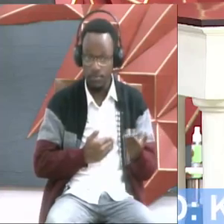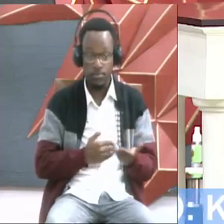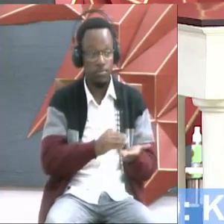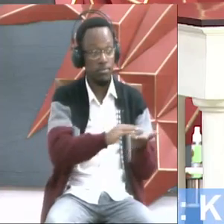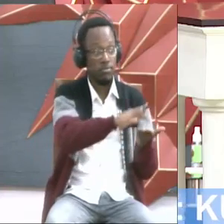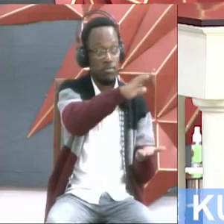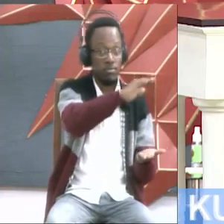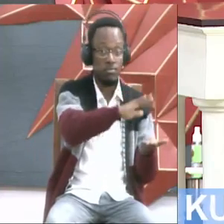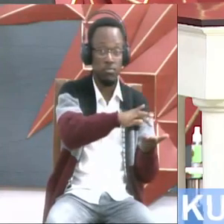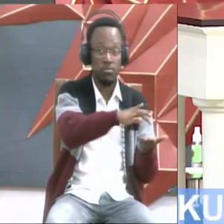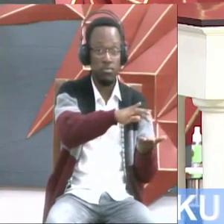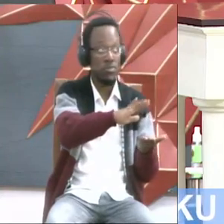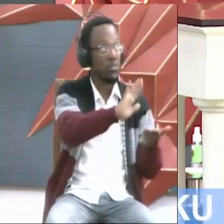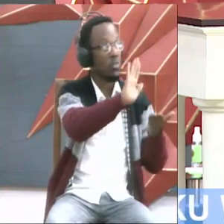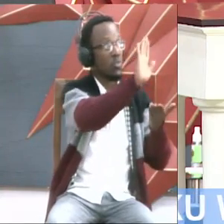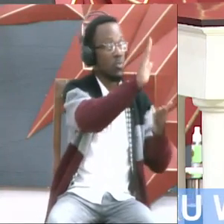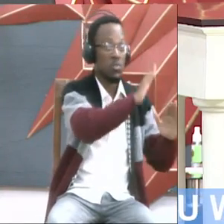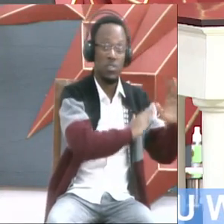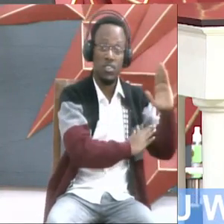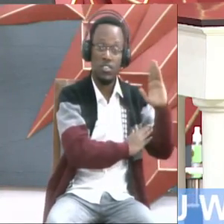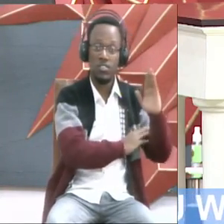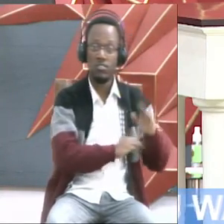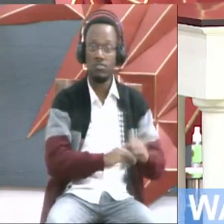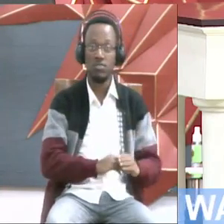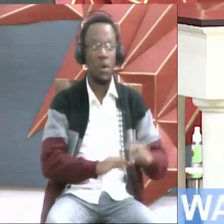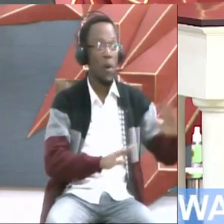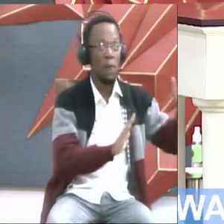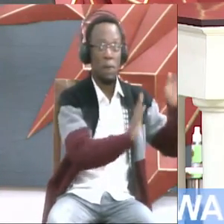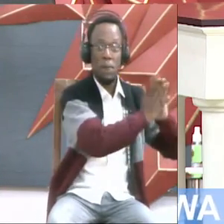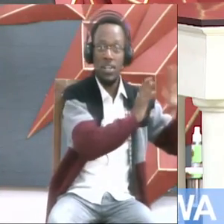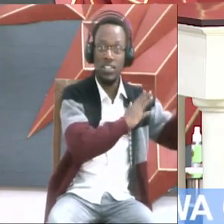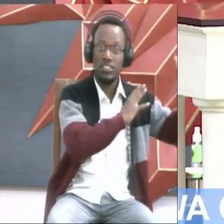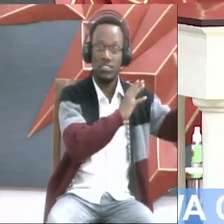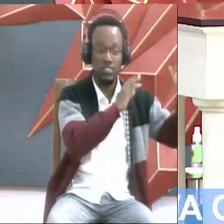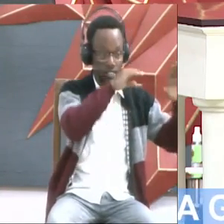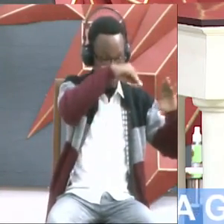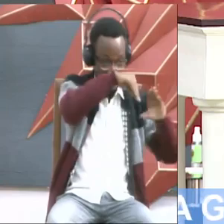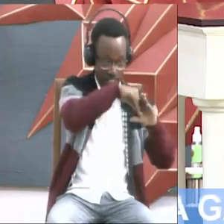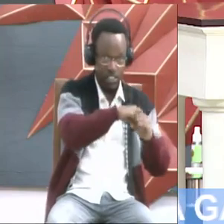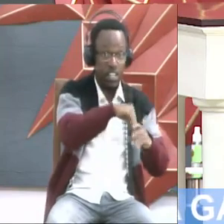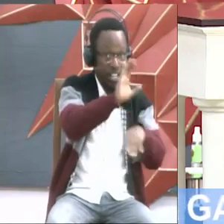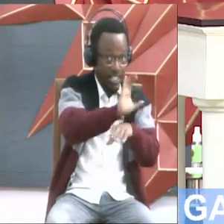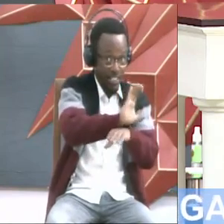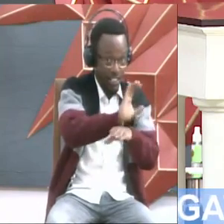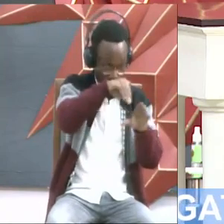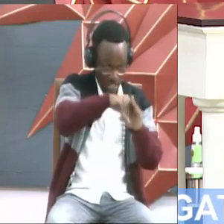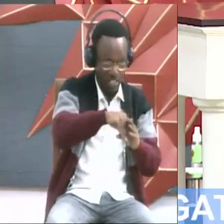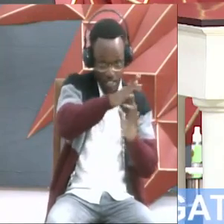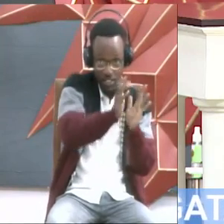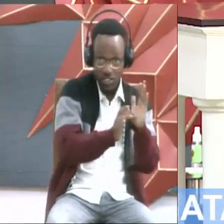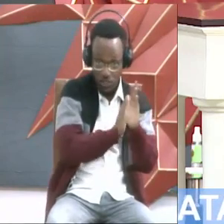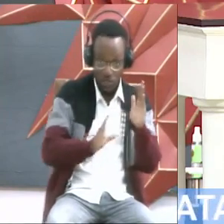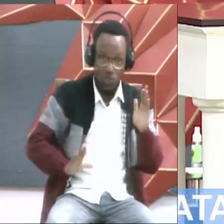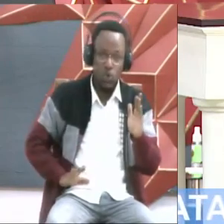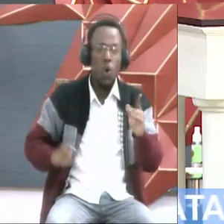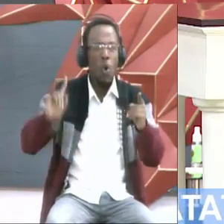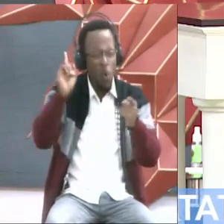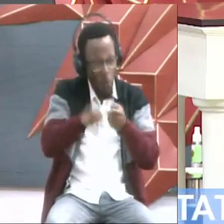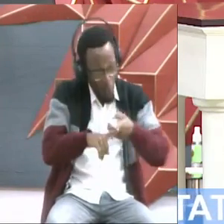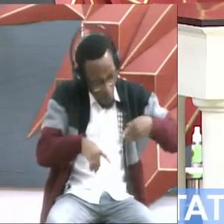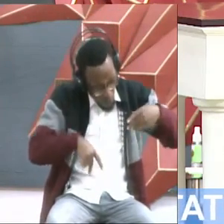icubahiro kibi cyayo mu ishengero no muri Kristo Yesu kugeza ku